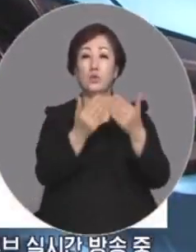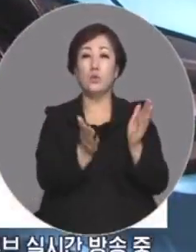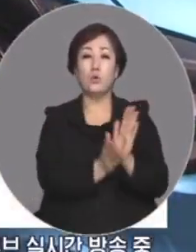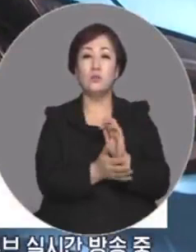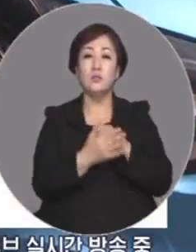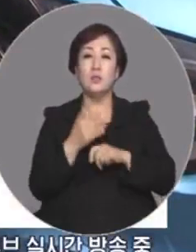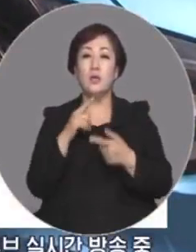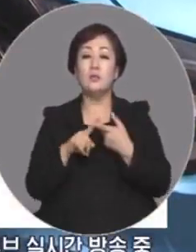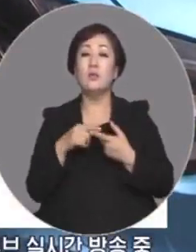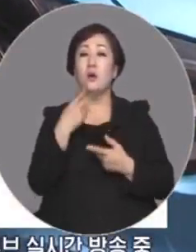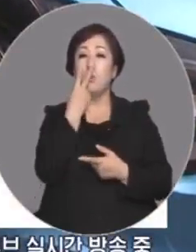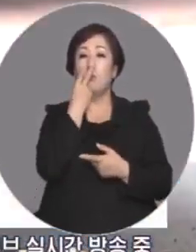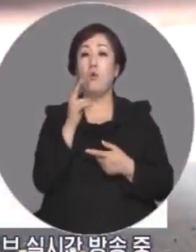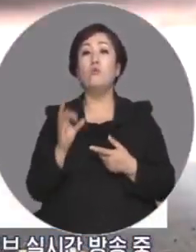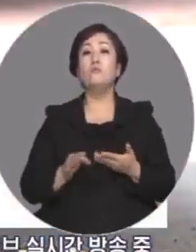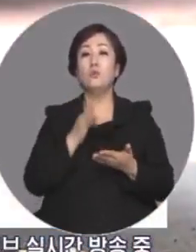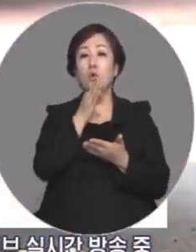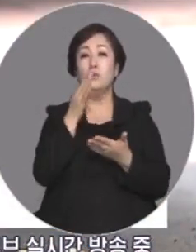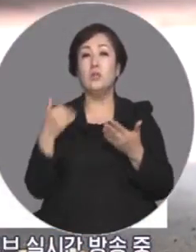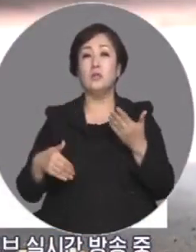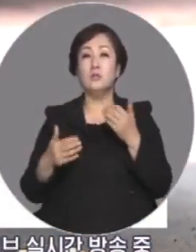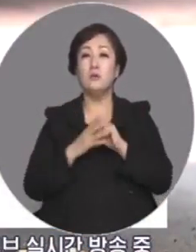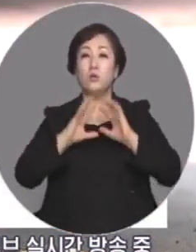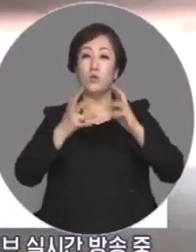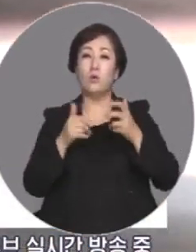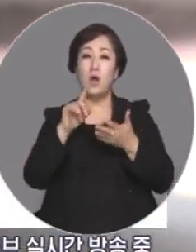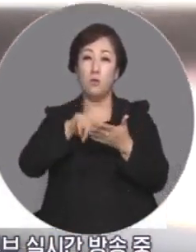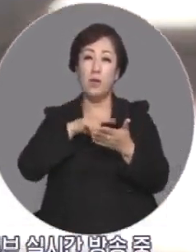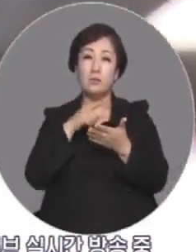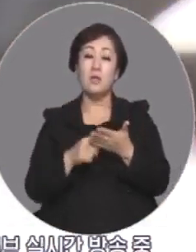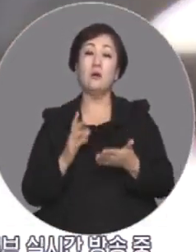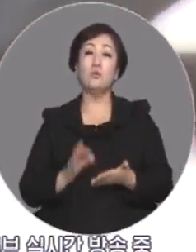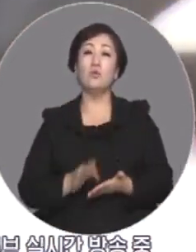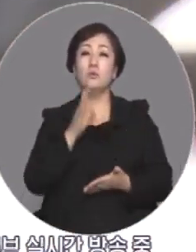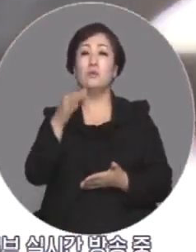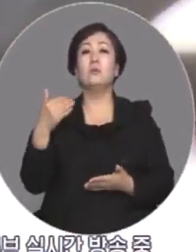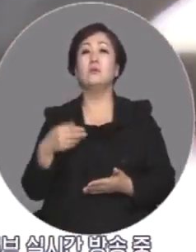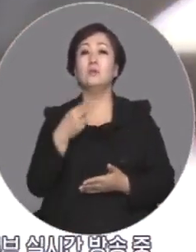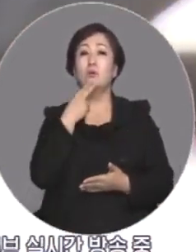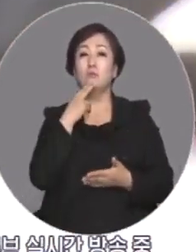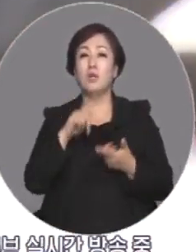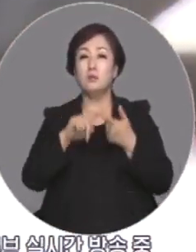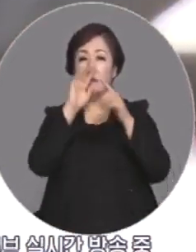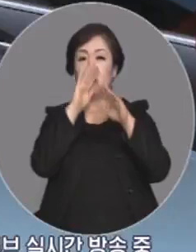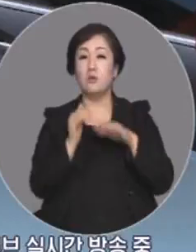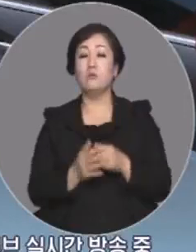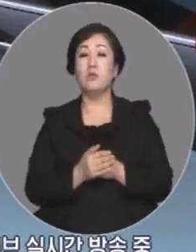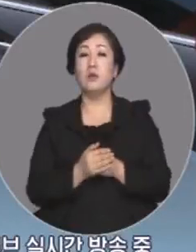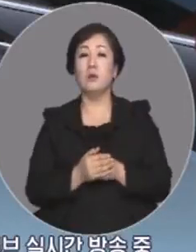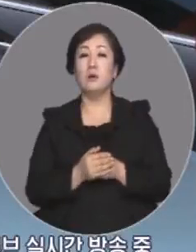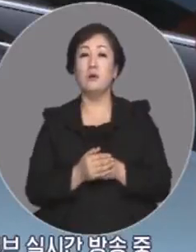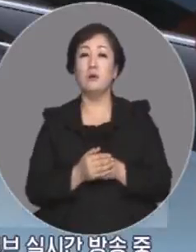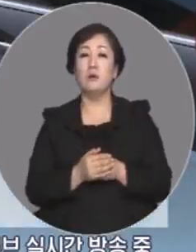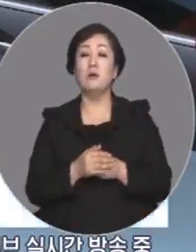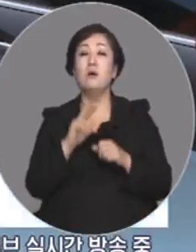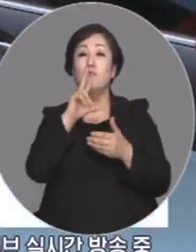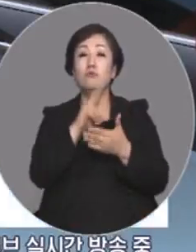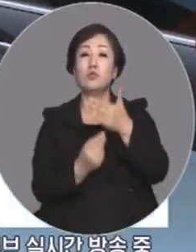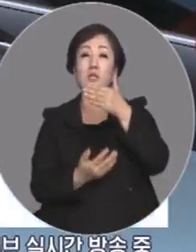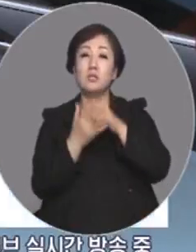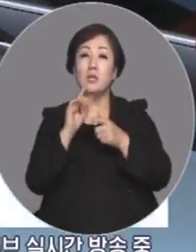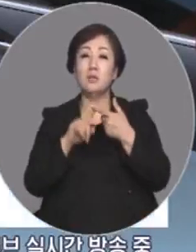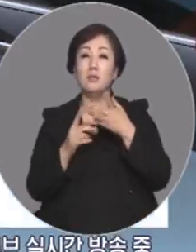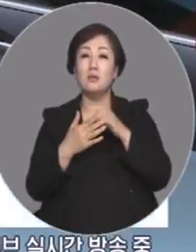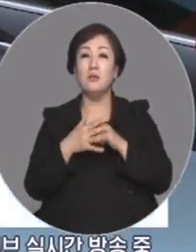달리 관련 보험에 가입하지 않아 국가 배상 책임 외엔 뾰족한 수가 없다는 겁니다. 사고 영수증 결제한